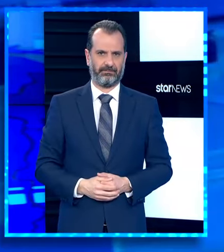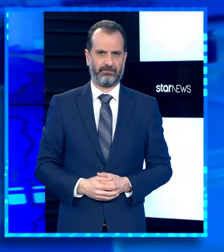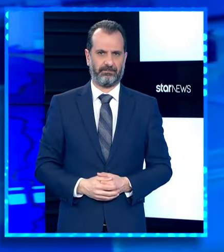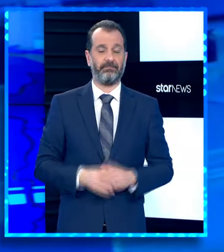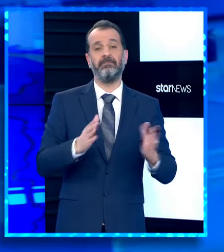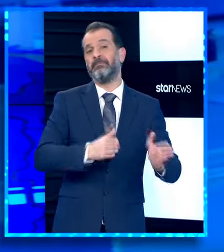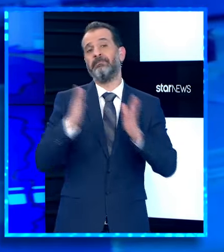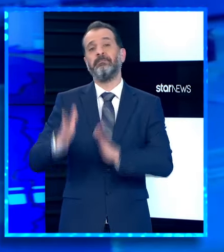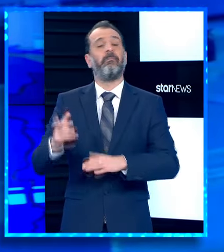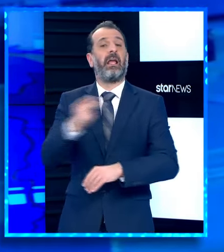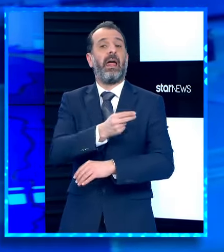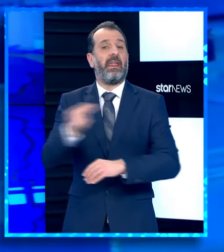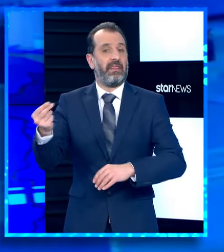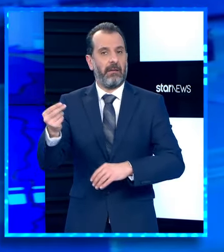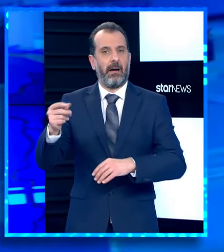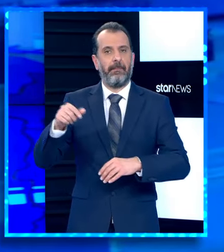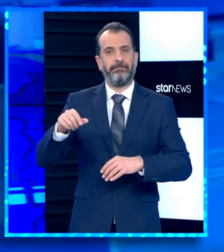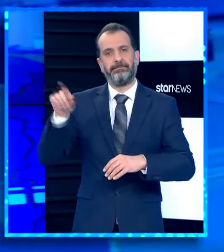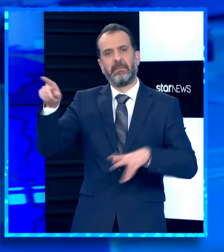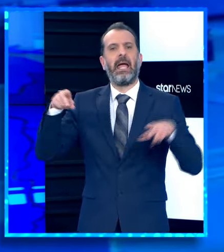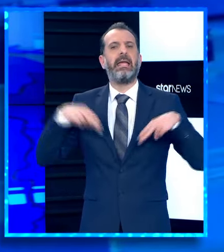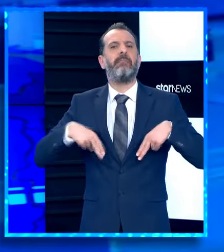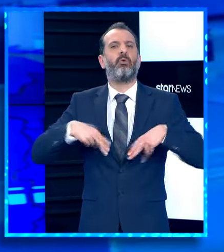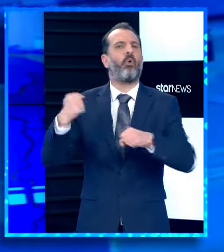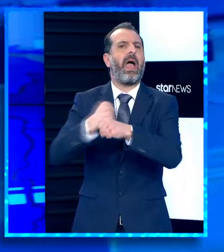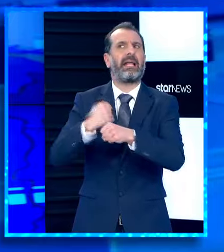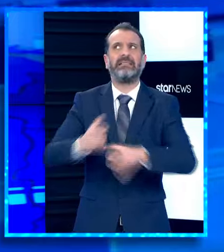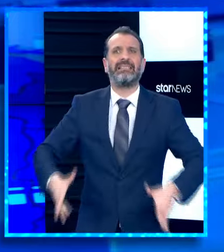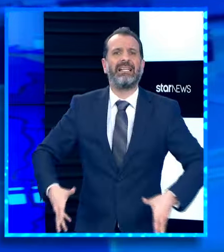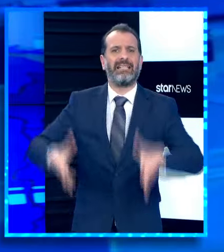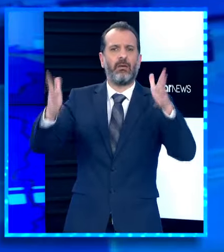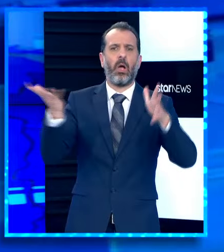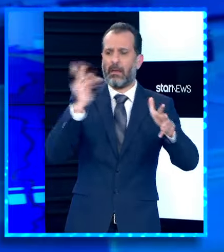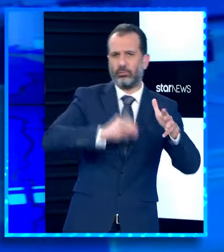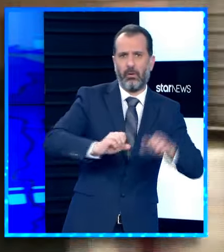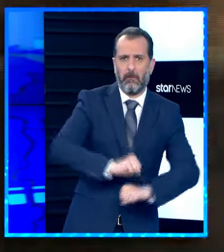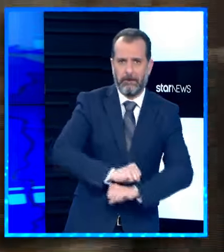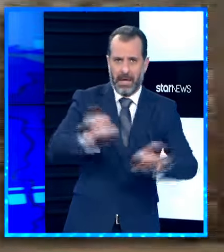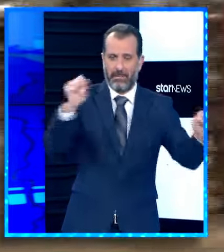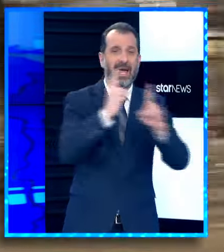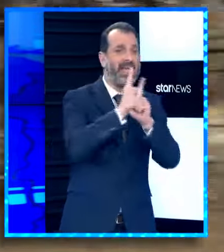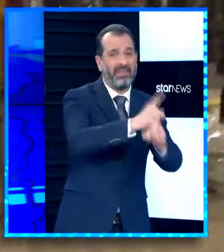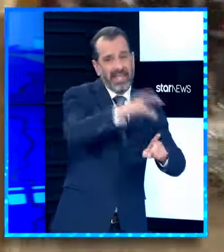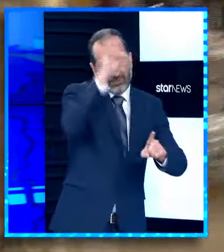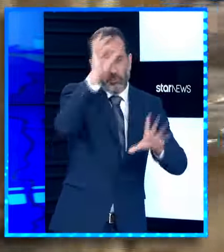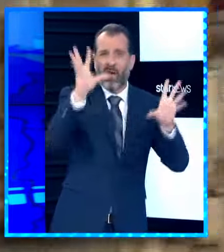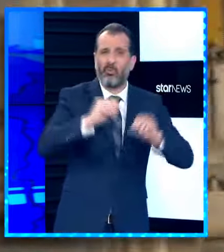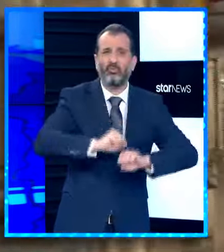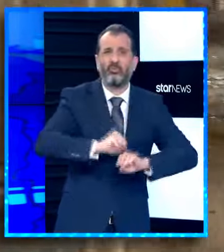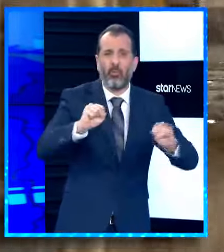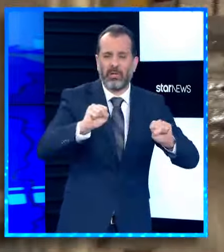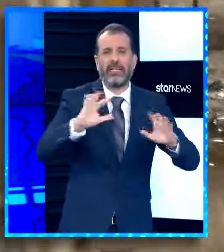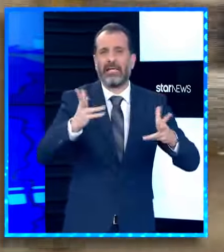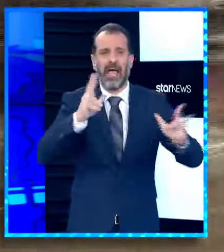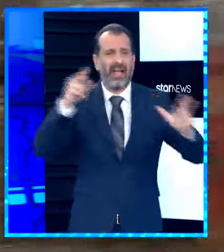Και εμείς περνάμε στις εξελίξεις γύρω από την έκρηξη στο Υπουργείο Εργασίας. Στο μικροσκόπιο της Αντιτρομοκρατικής Υπηρεσίας βρίσκονται όλες οι κάμερες